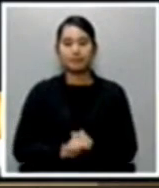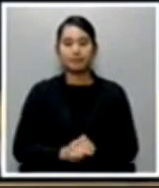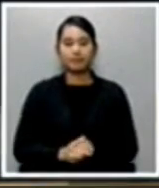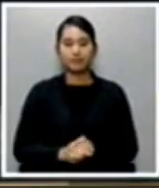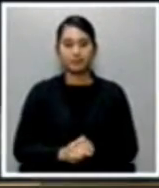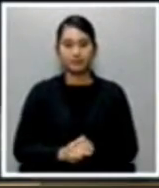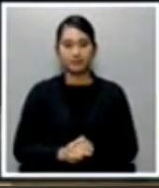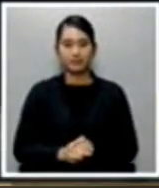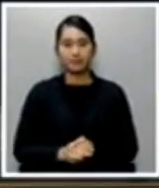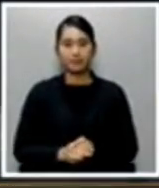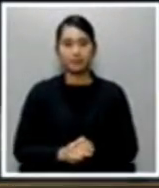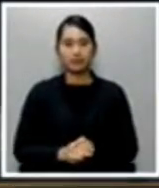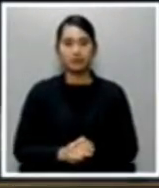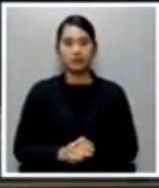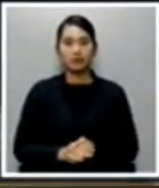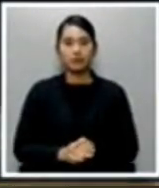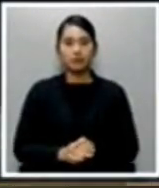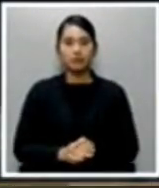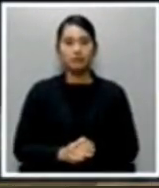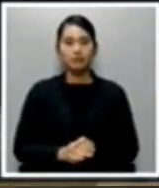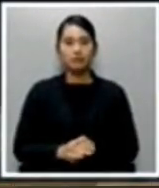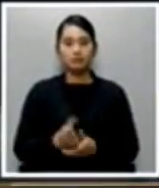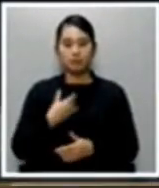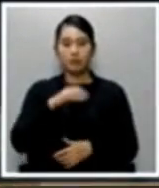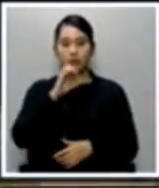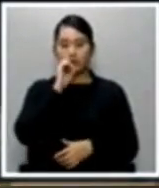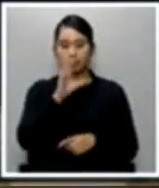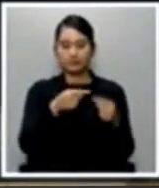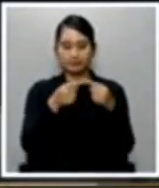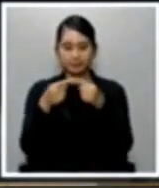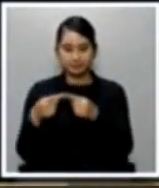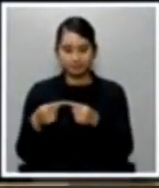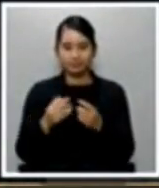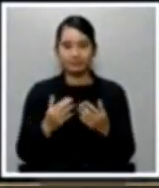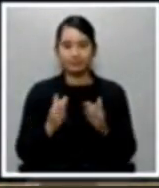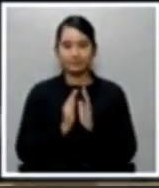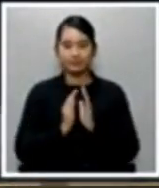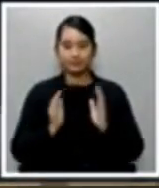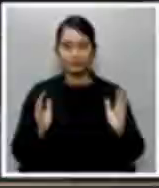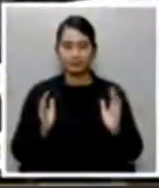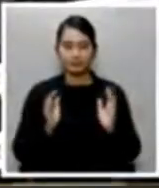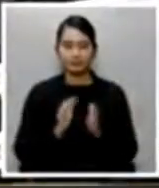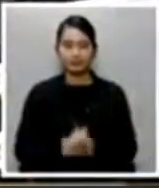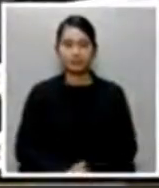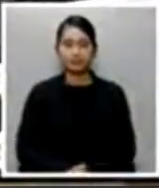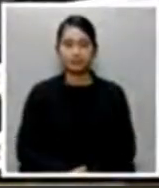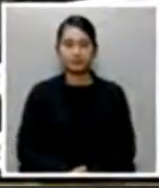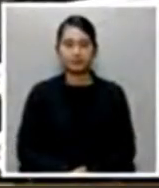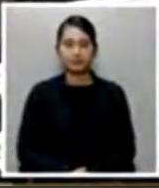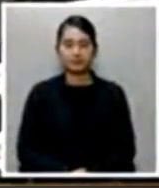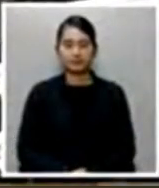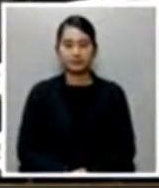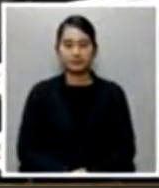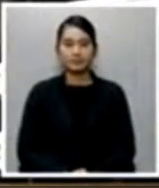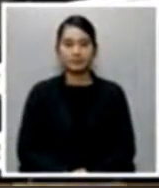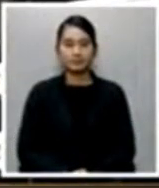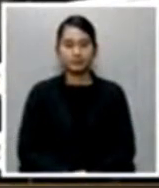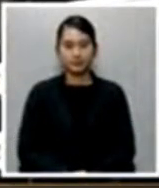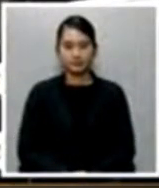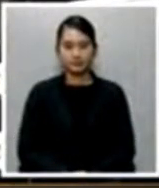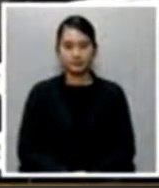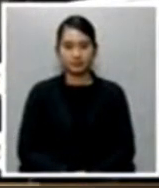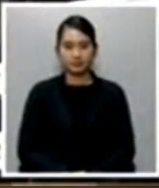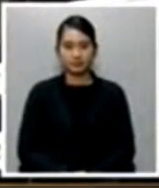อกราบเรียนนะครับผ่านทางท่านประธานสภามาที่นี่ครับขอบคุณครับ ครับขอเชิญ